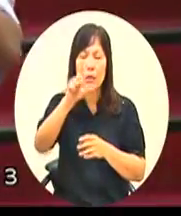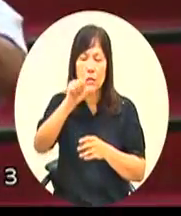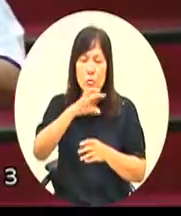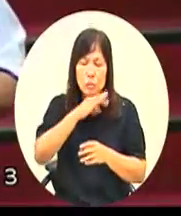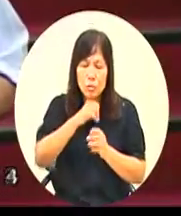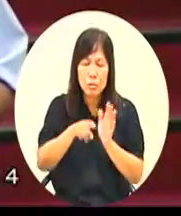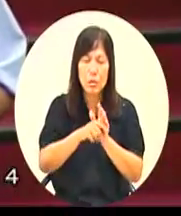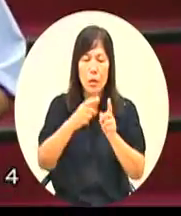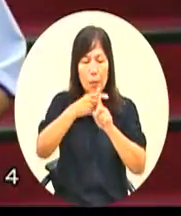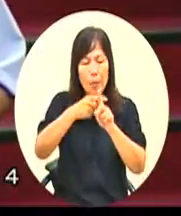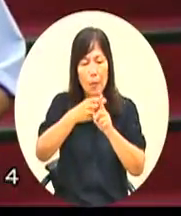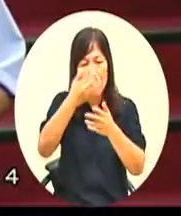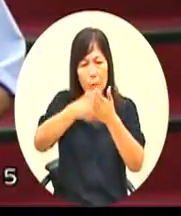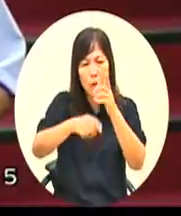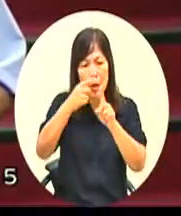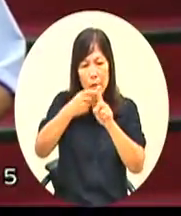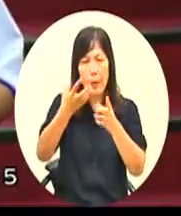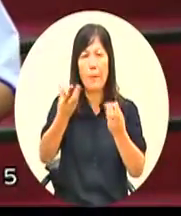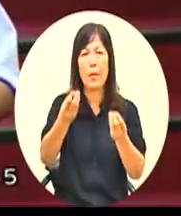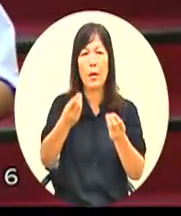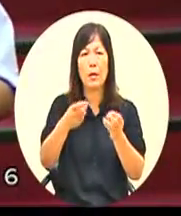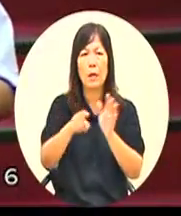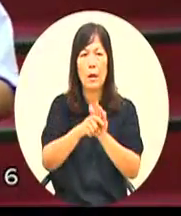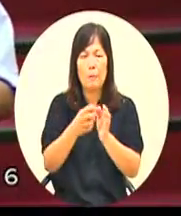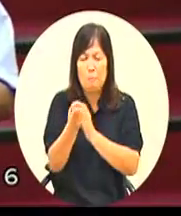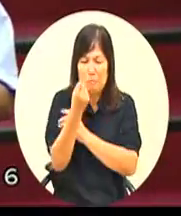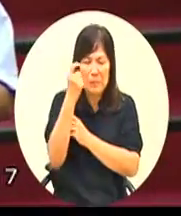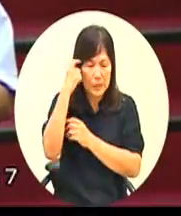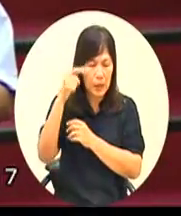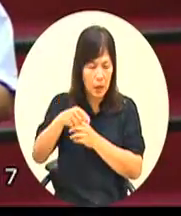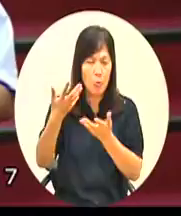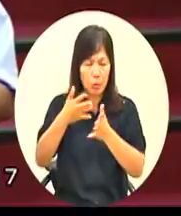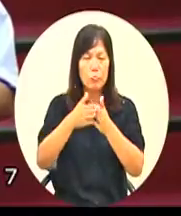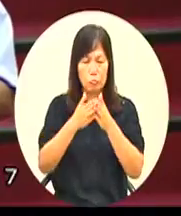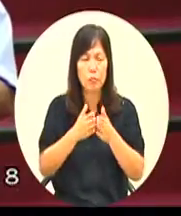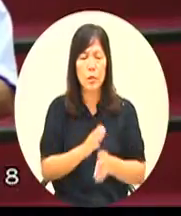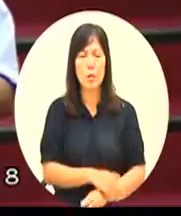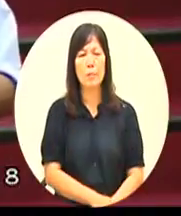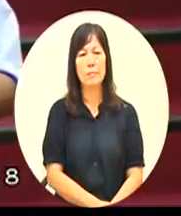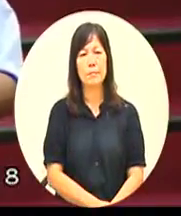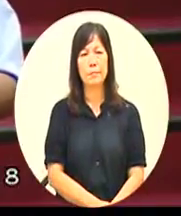能不到一半，所以我们要认真的考虑这个问题哈。